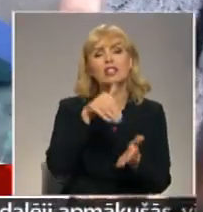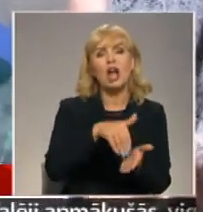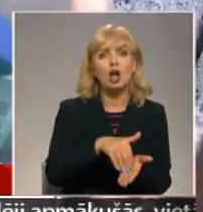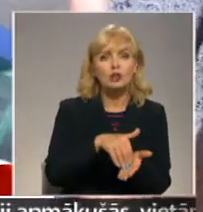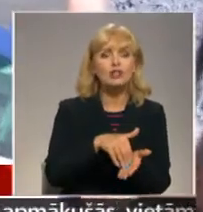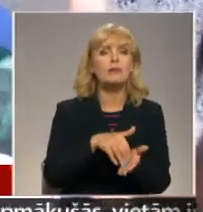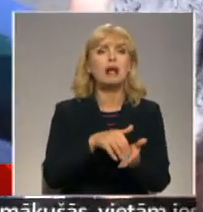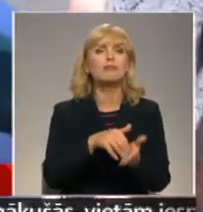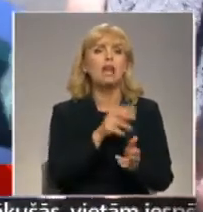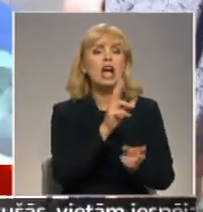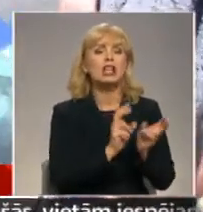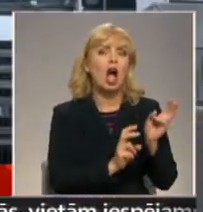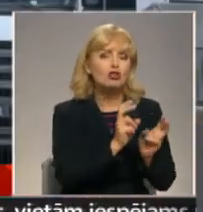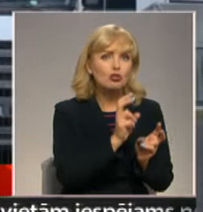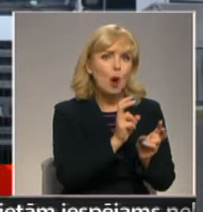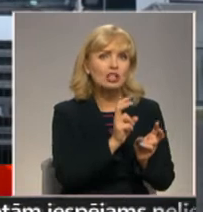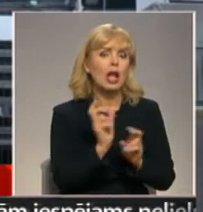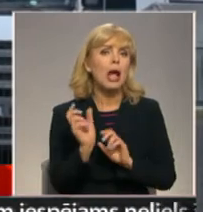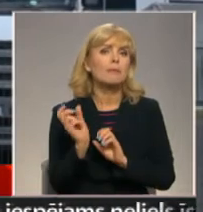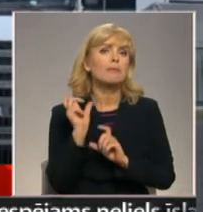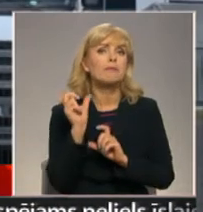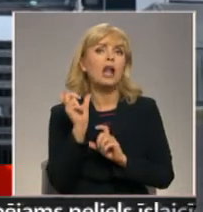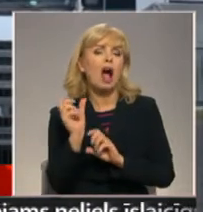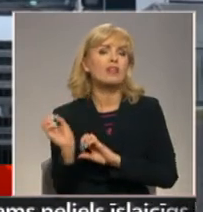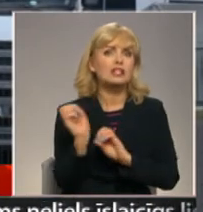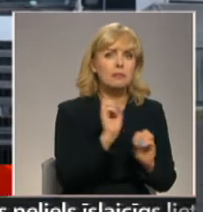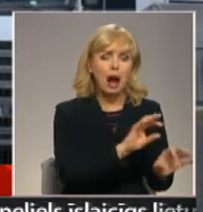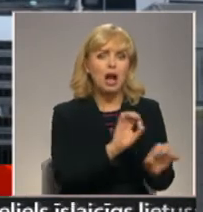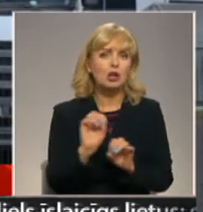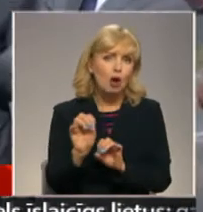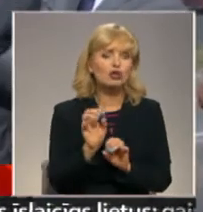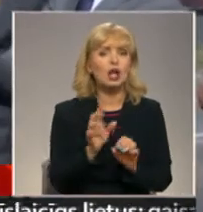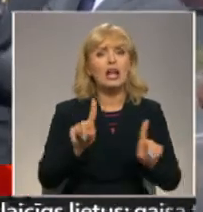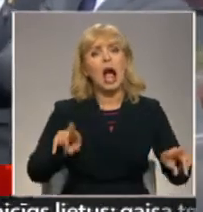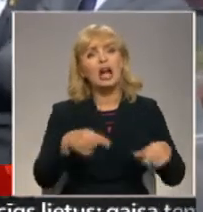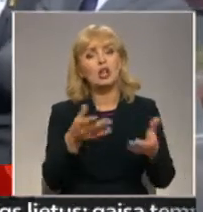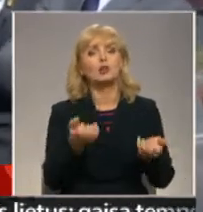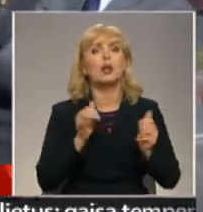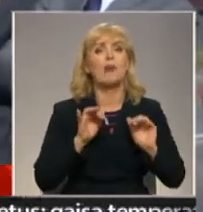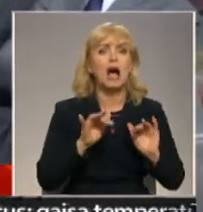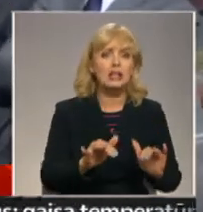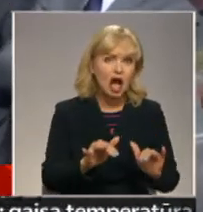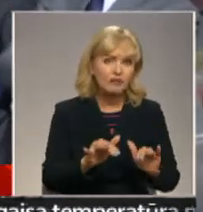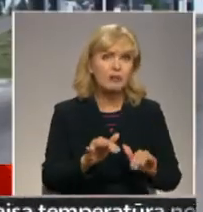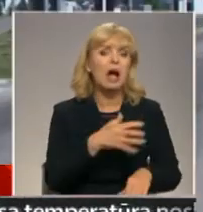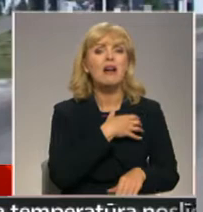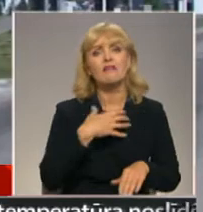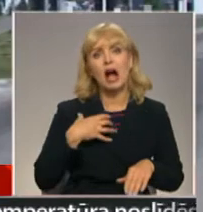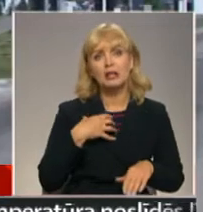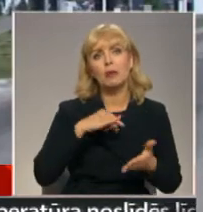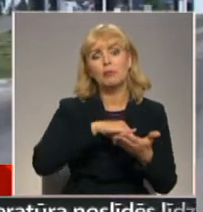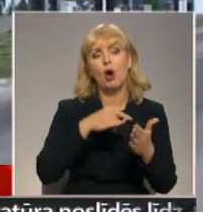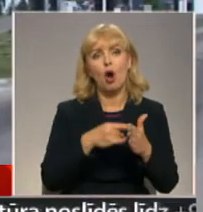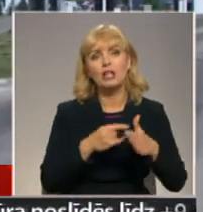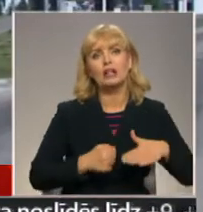termināļiem preču pārkraušanai un ražošanai. Tā pierobežā attīstot arī uzņēmējdarbību. Valdības galva projektu atbalsta. Tas